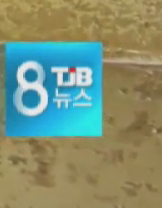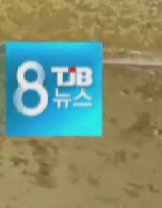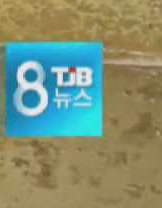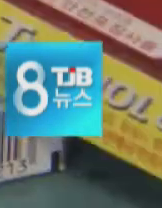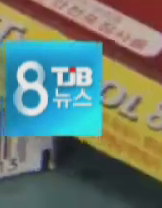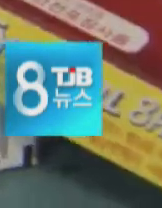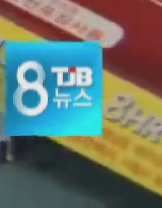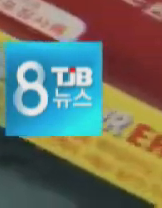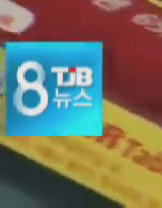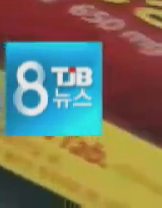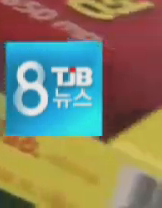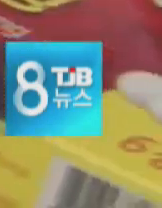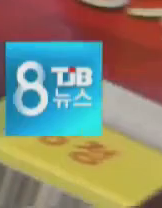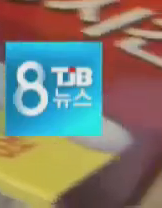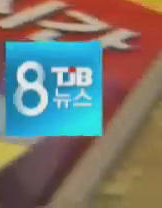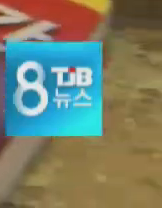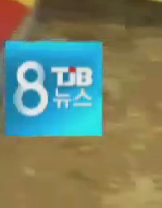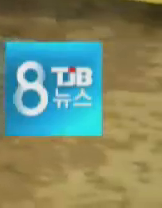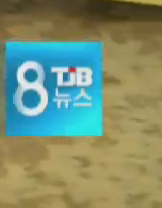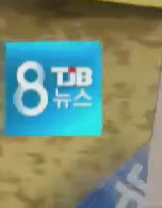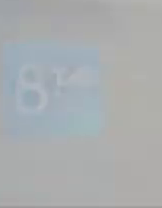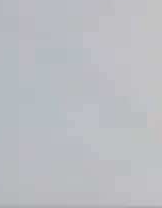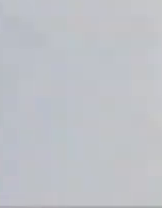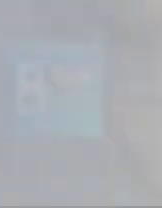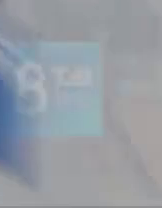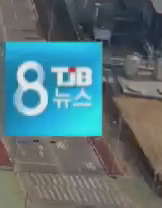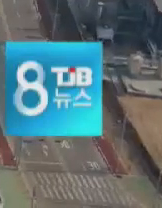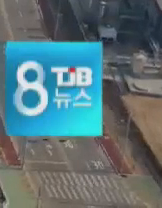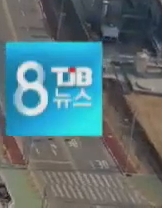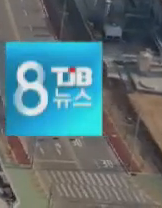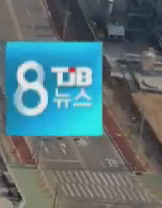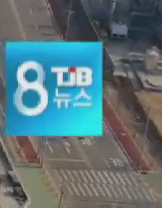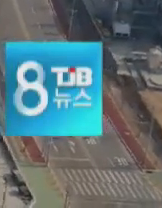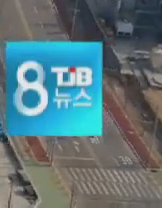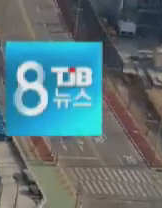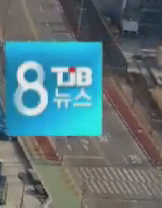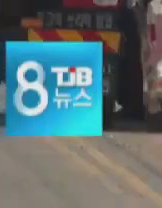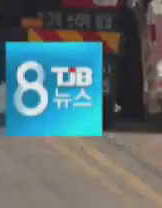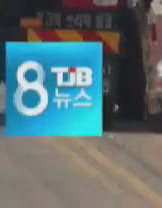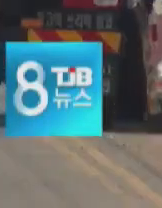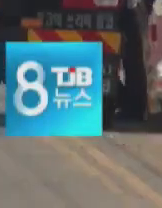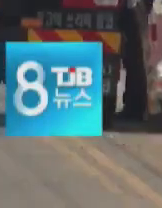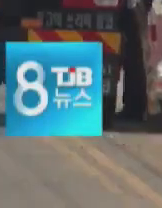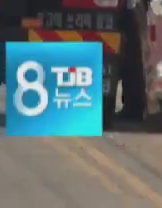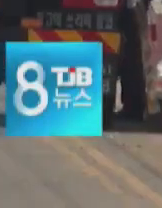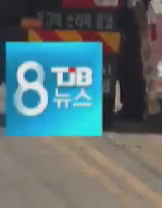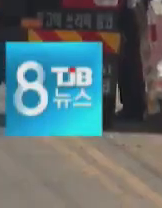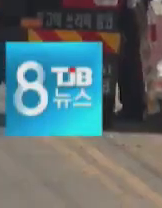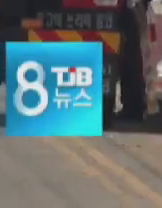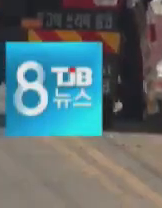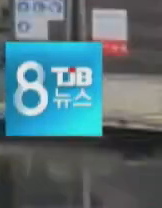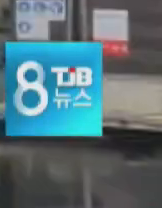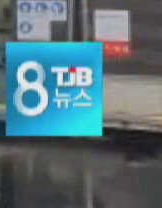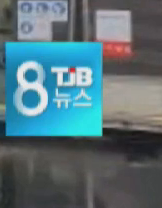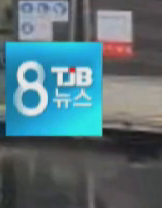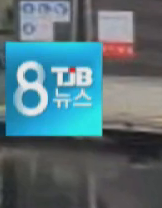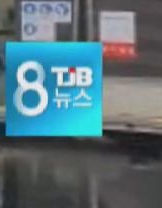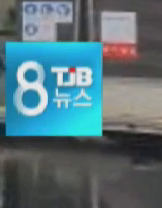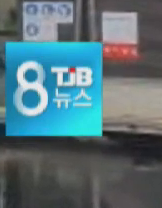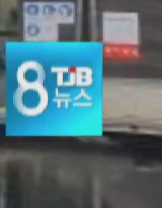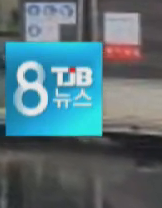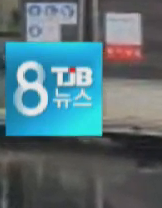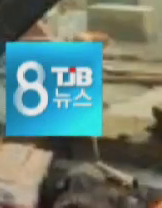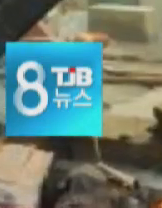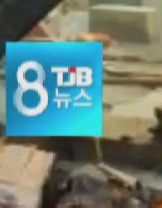권하면서 약국마다 품귀 현상에 사재기까지 우려됩니다. 1급 발암물질 벤젠이 계속 검출되고 우레탄 유출에